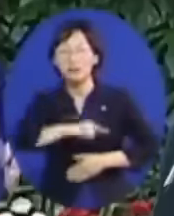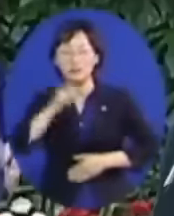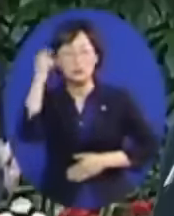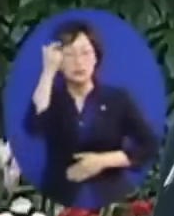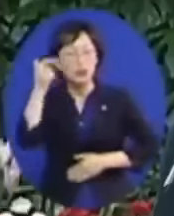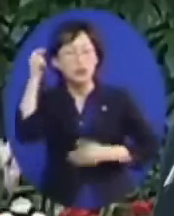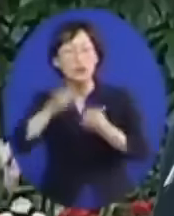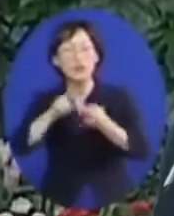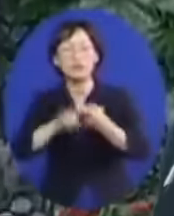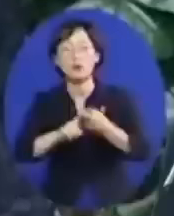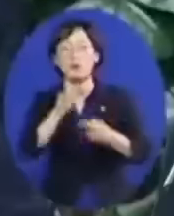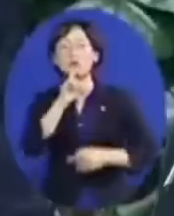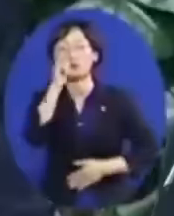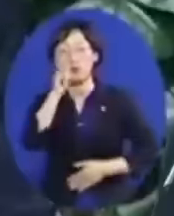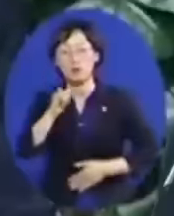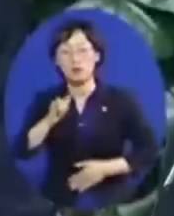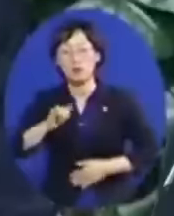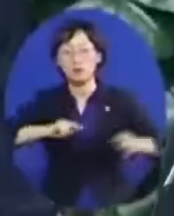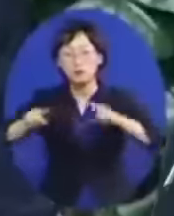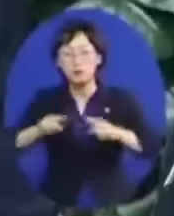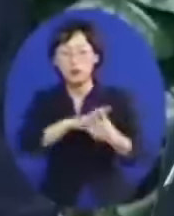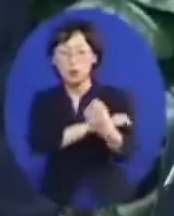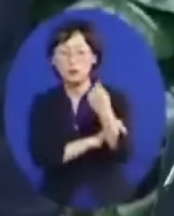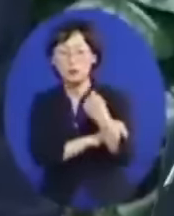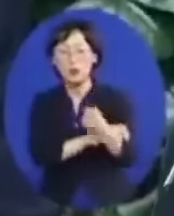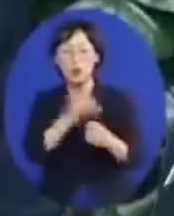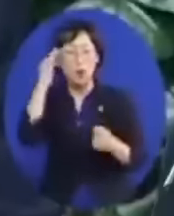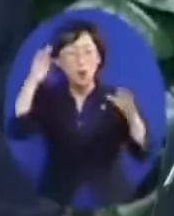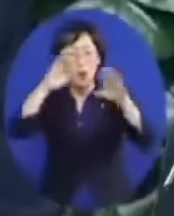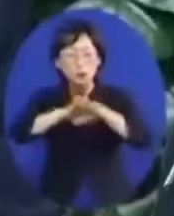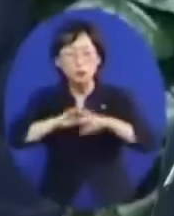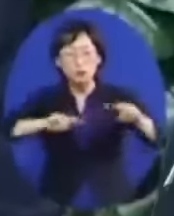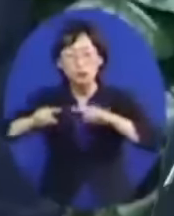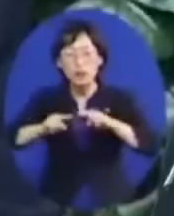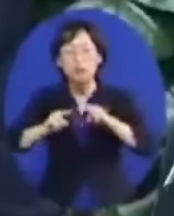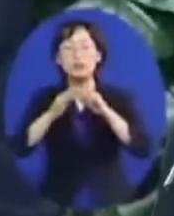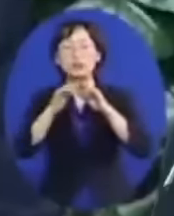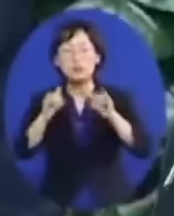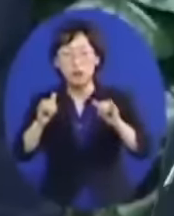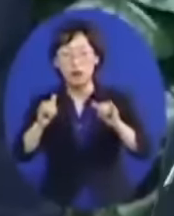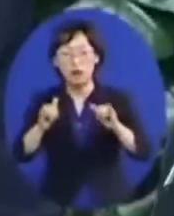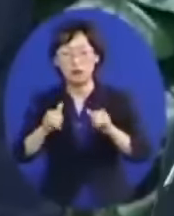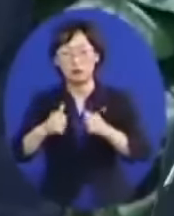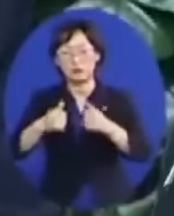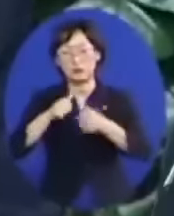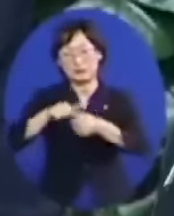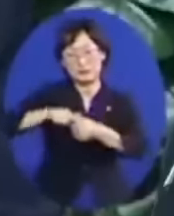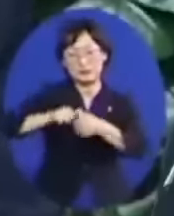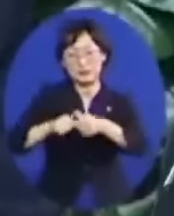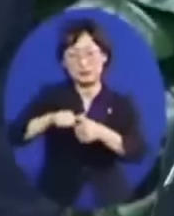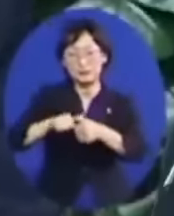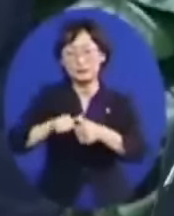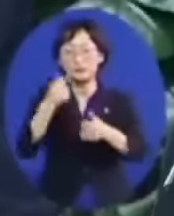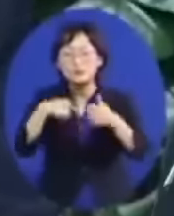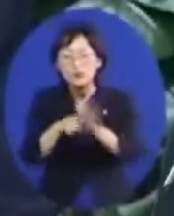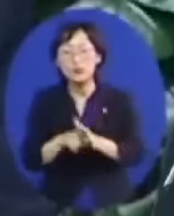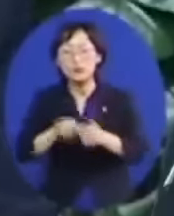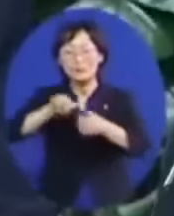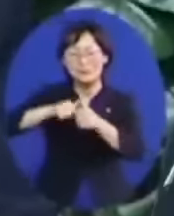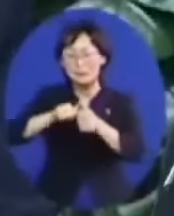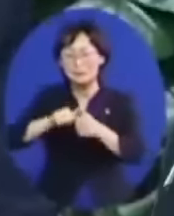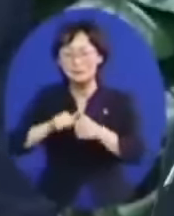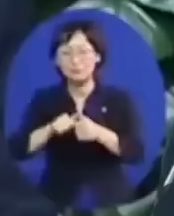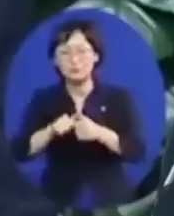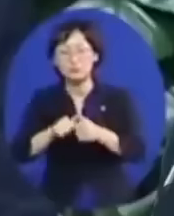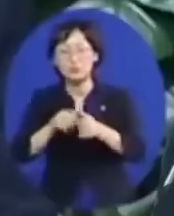것입니다. 정사와 권세와 어두움의 주관자들과 시름을 하는 것입니다. 기도의 시름을